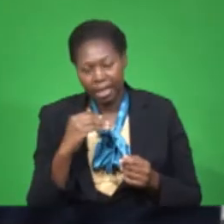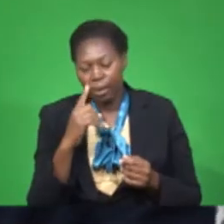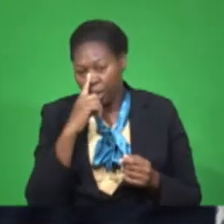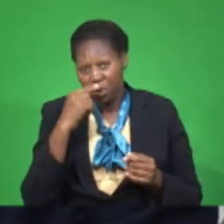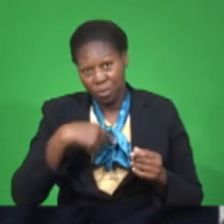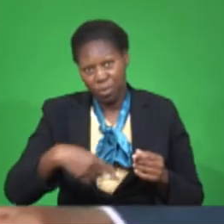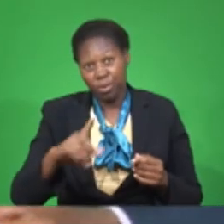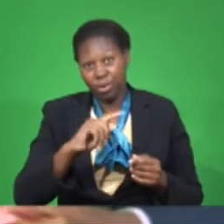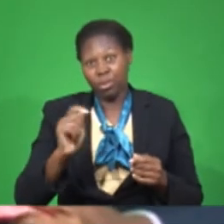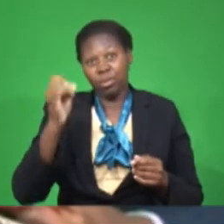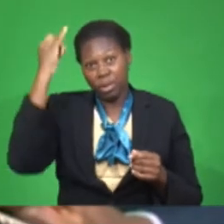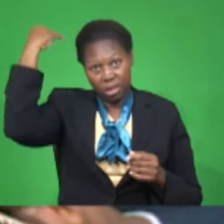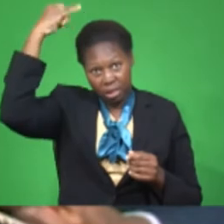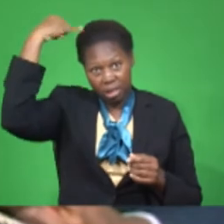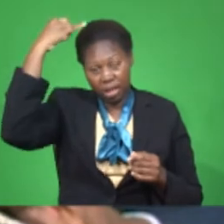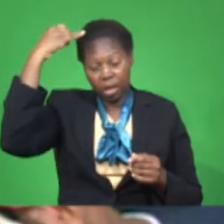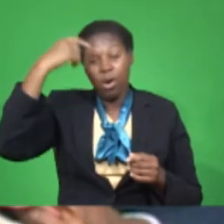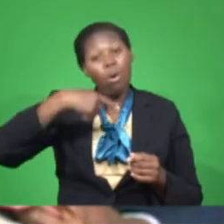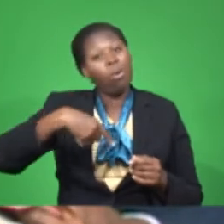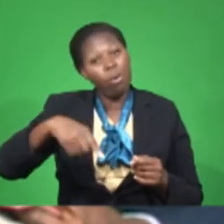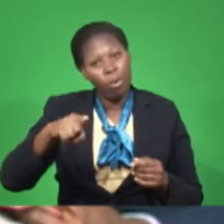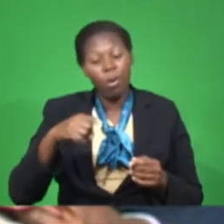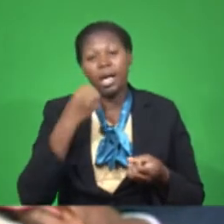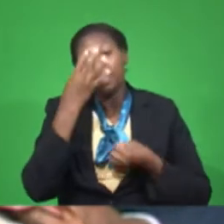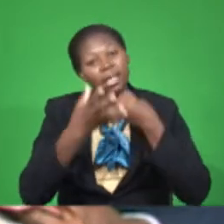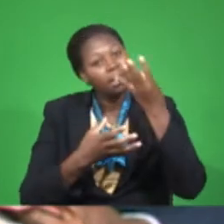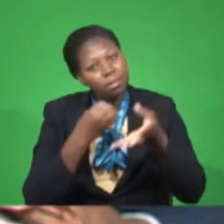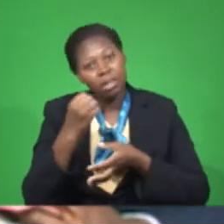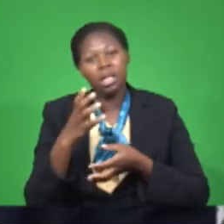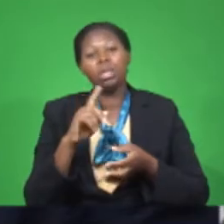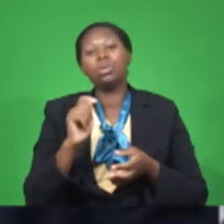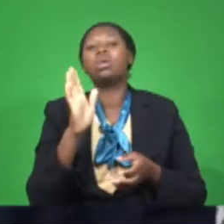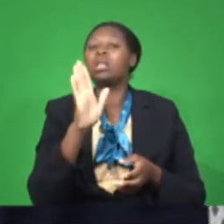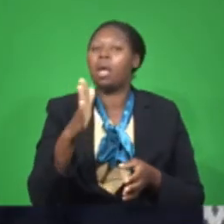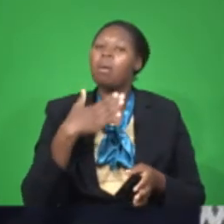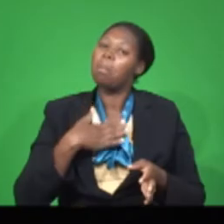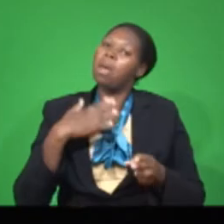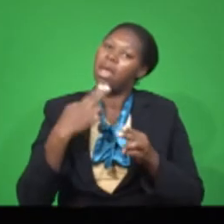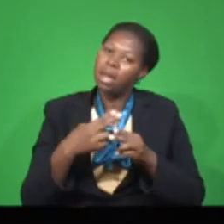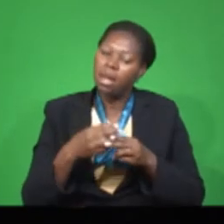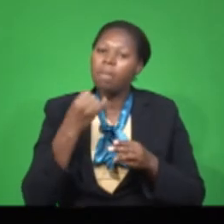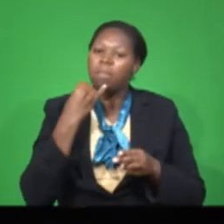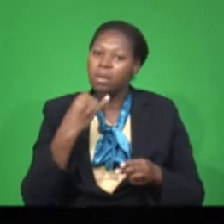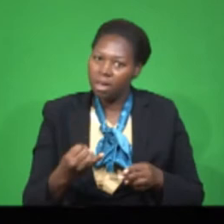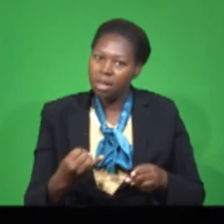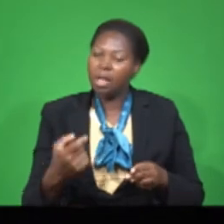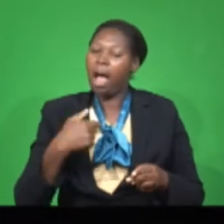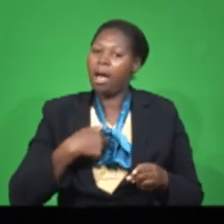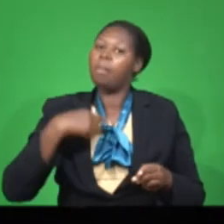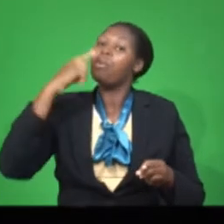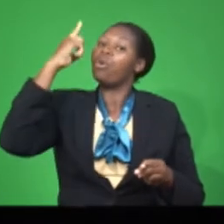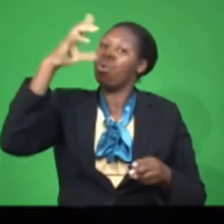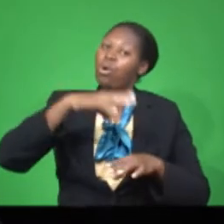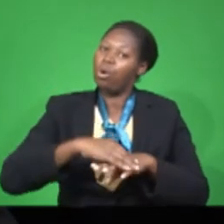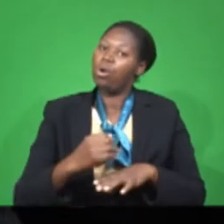akutuma. Ehe. Zita rangu ndinonzi mwari wa Abraham. Ehe. Anditwa zvoyo. Kuzva